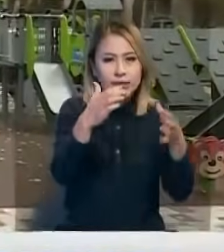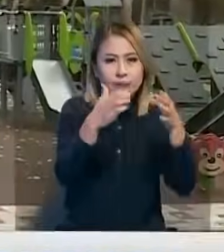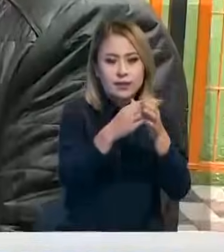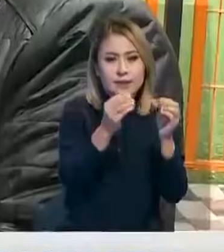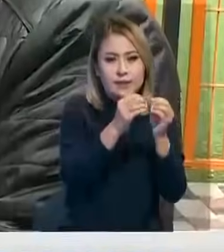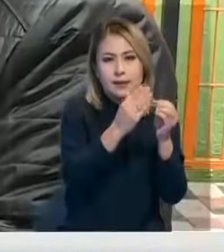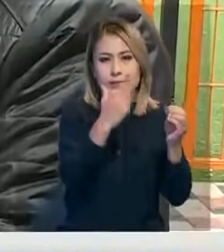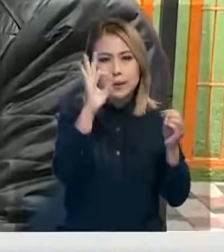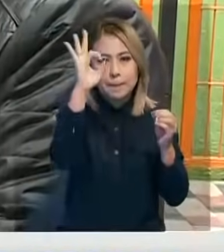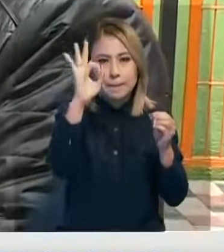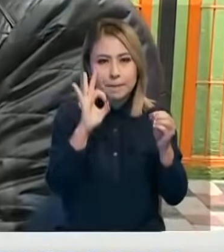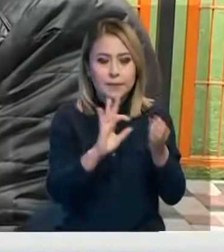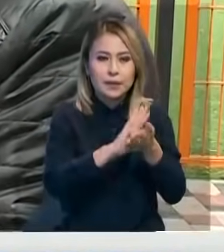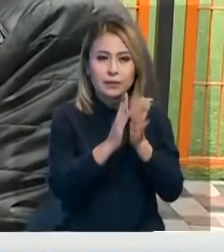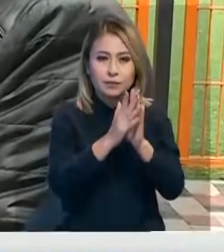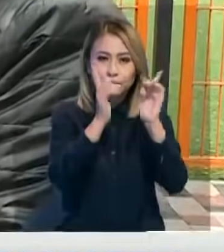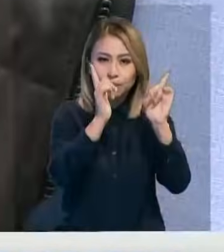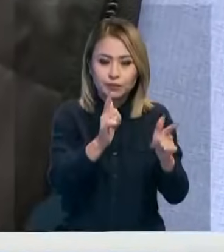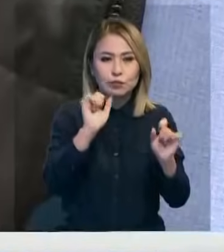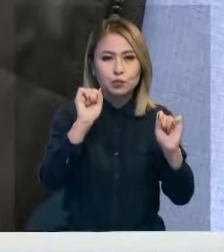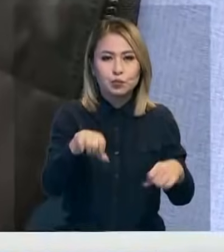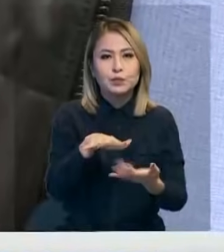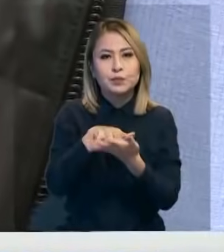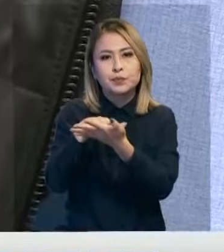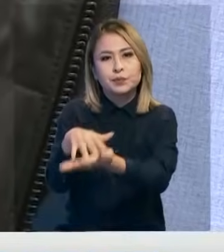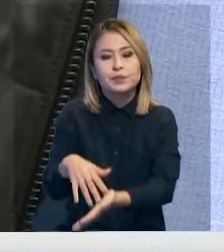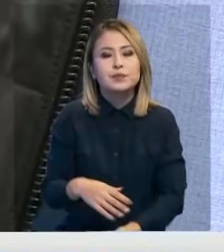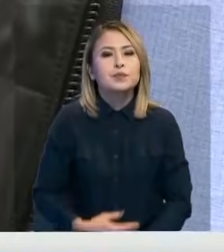10-нан астам проценті келісімін беруі керек. Бізде